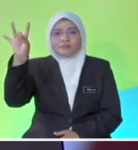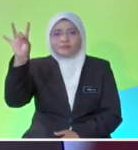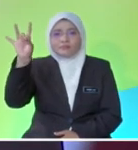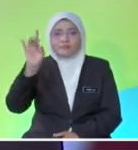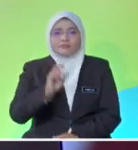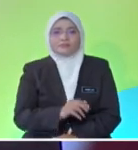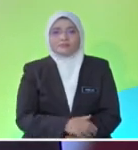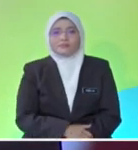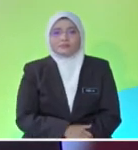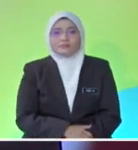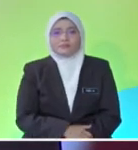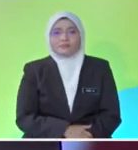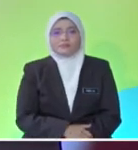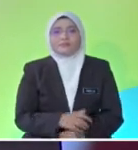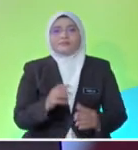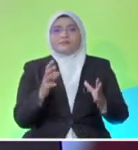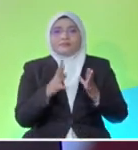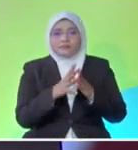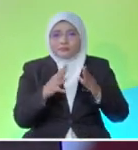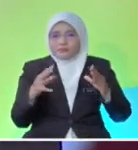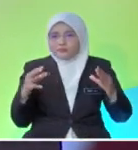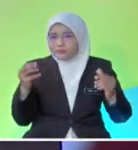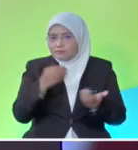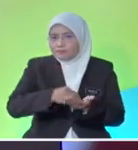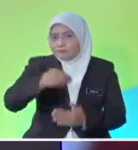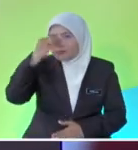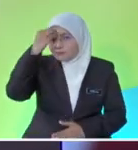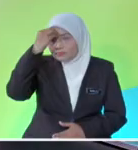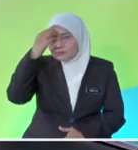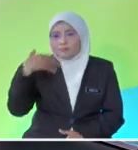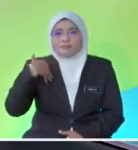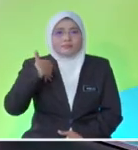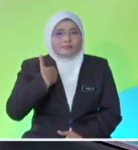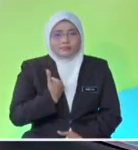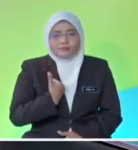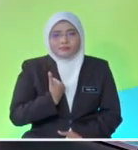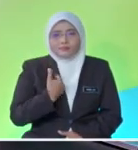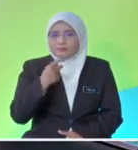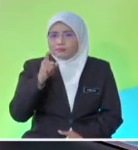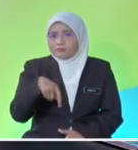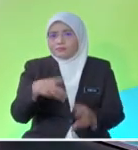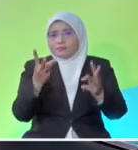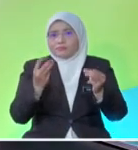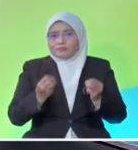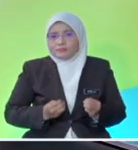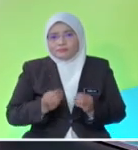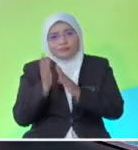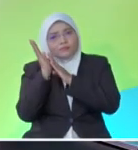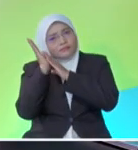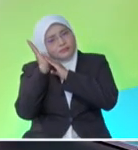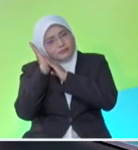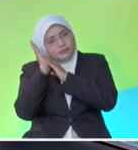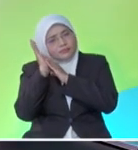8 malam. Dah habis belajar, penat Nisa. Besok nak sekolah. Mestilah nak tidur. Marilah kita tidur kan bersama-sama pukul